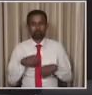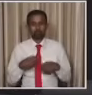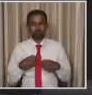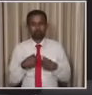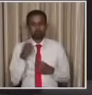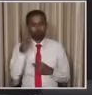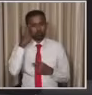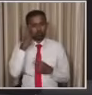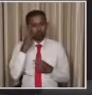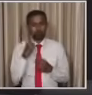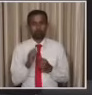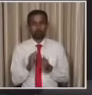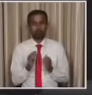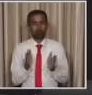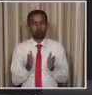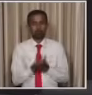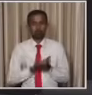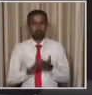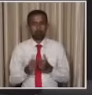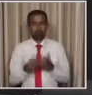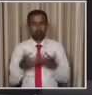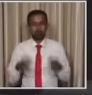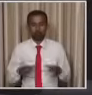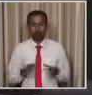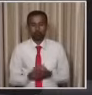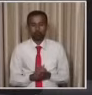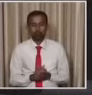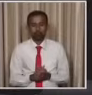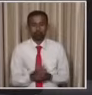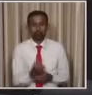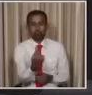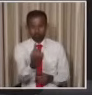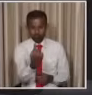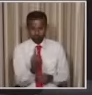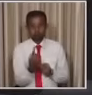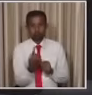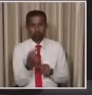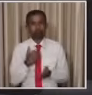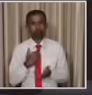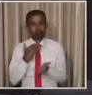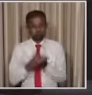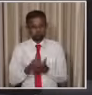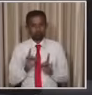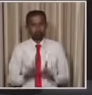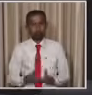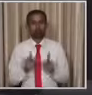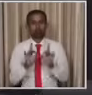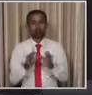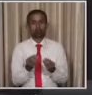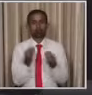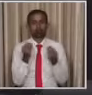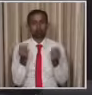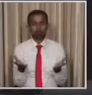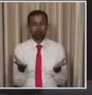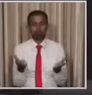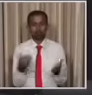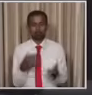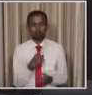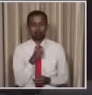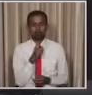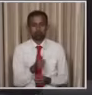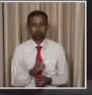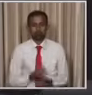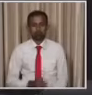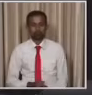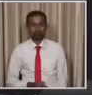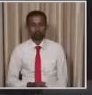හිත හදාගෙන හිටියේ. එහෙම කවුරු ඉදිරියට ආවත් මේ දෙන සහයෝගය අපි ඒ විදිහටම ලබලා දෙනවා කියන එකත් අපි මතක් කරන්න